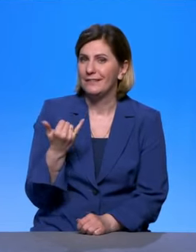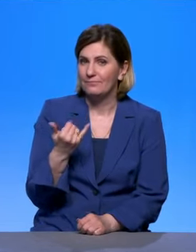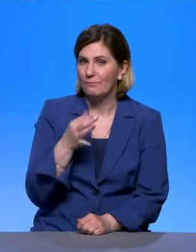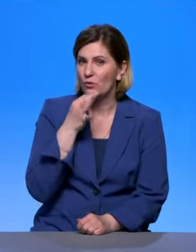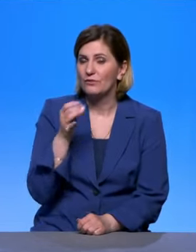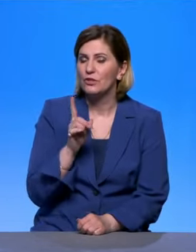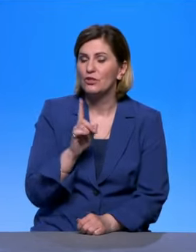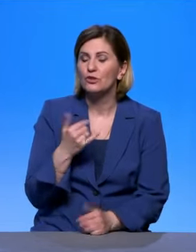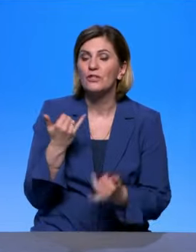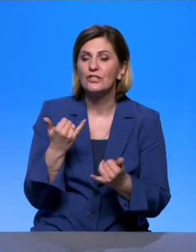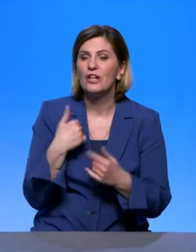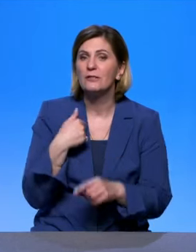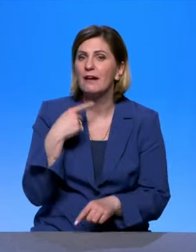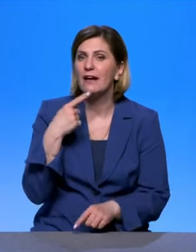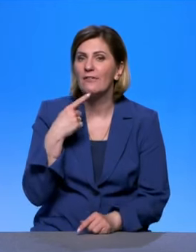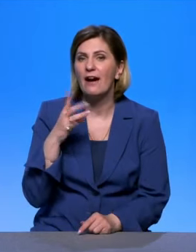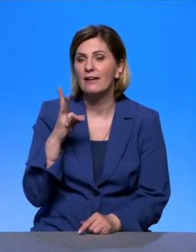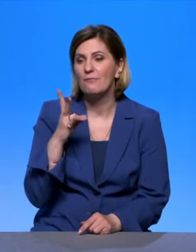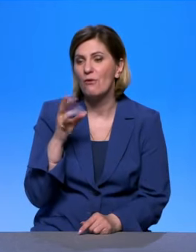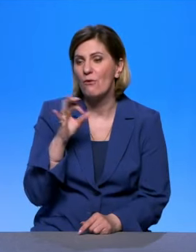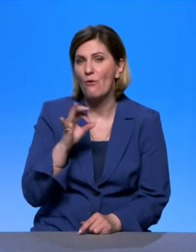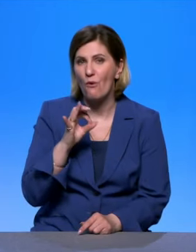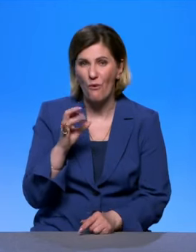огромное. Я вас, на самом деле, поддержу. Вспомню